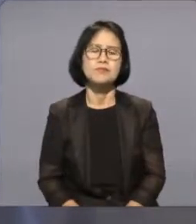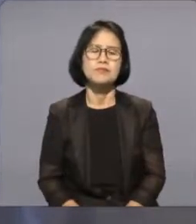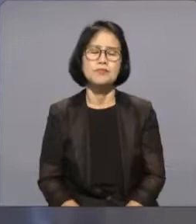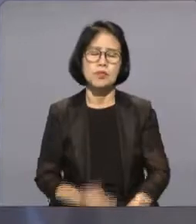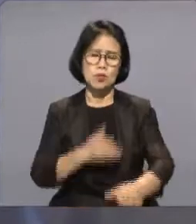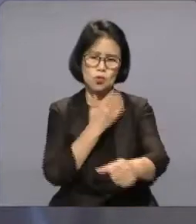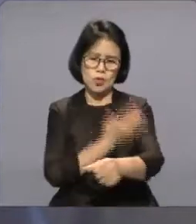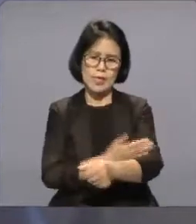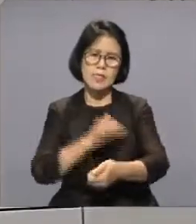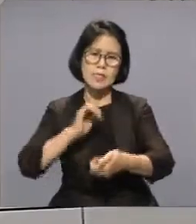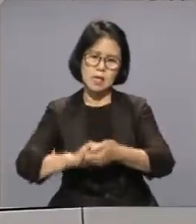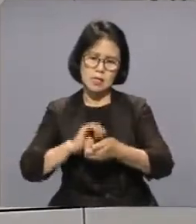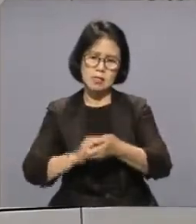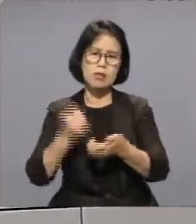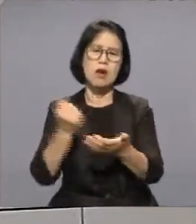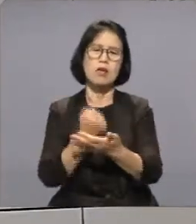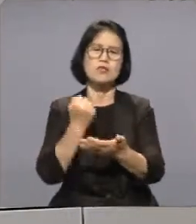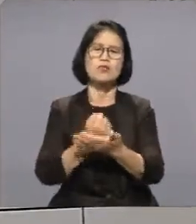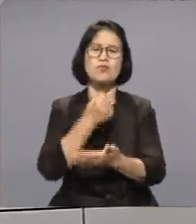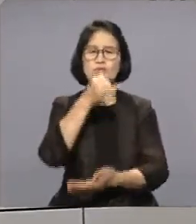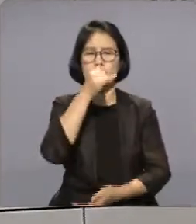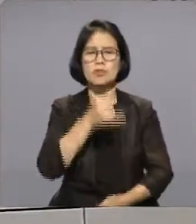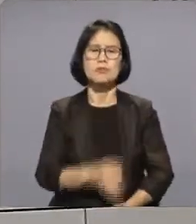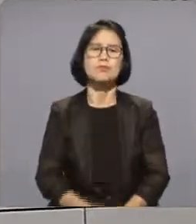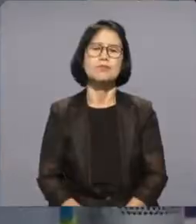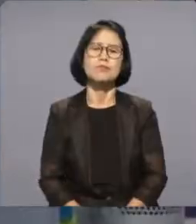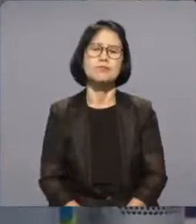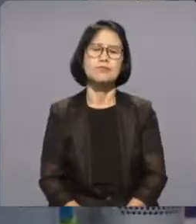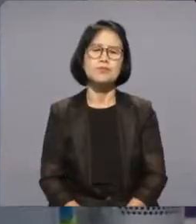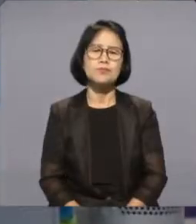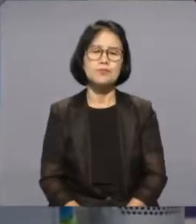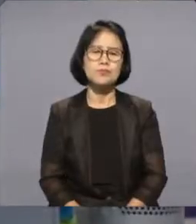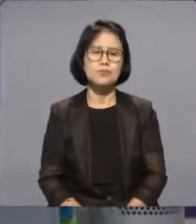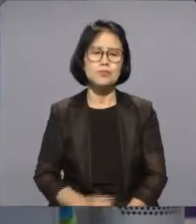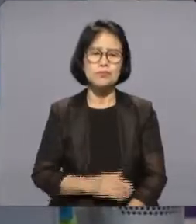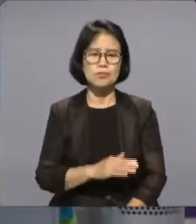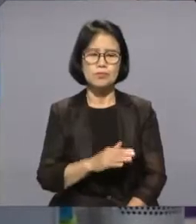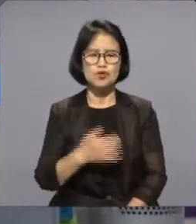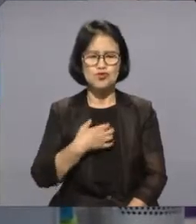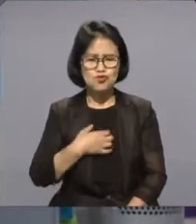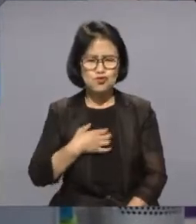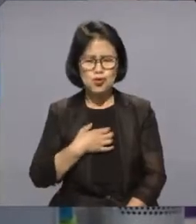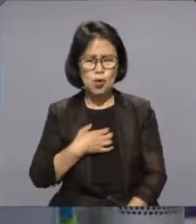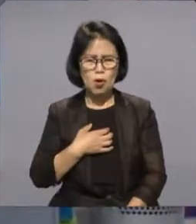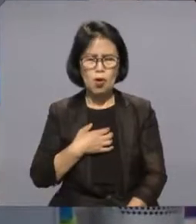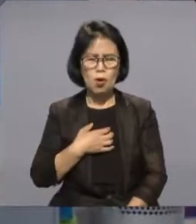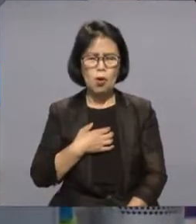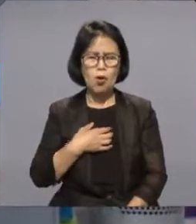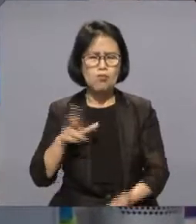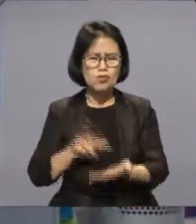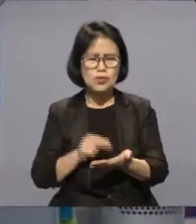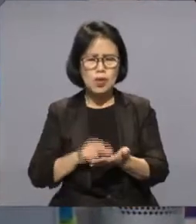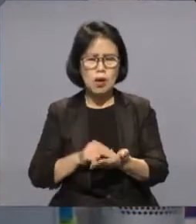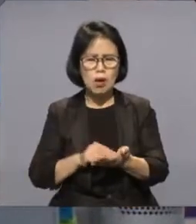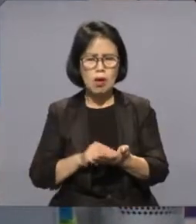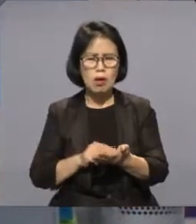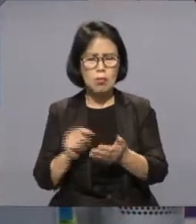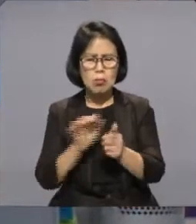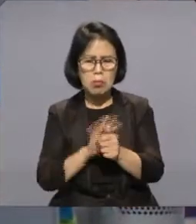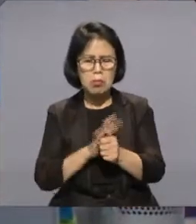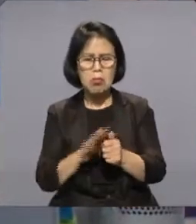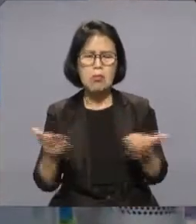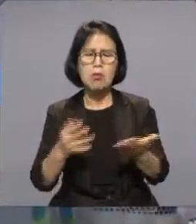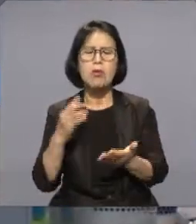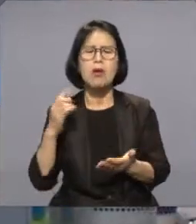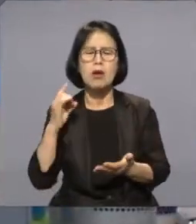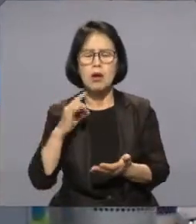권한이 제한적이라는 아쉬움도 내비쳤습니다. 우리의 그 가려운 데를 긁어주는 역할밖에 못한다고 저는